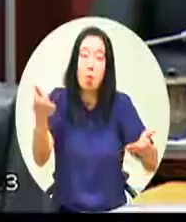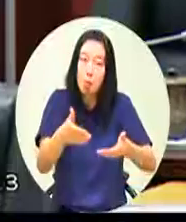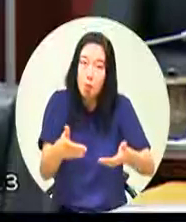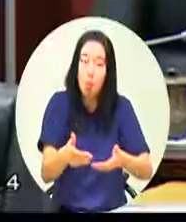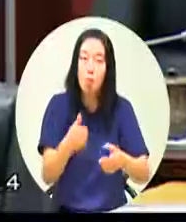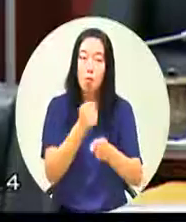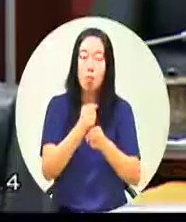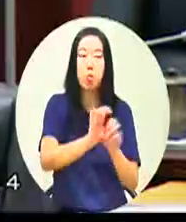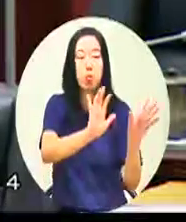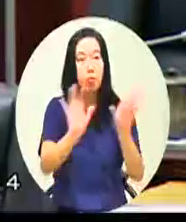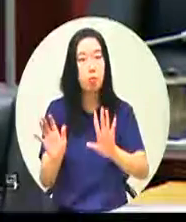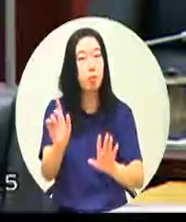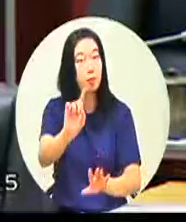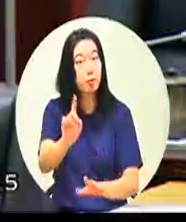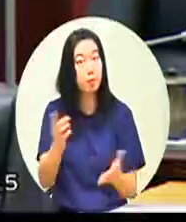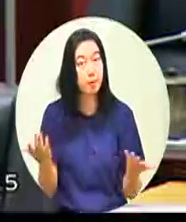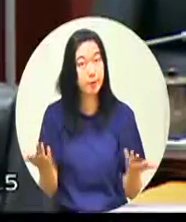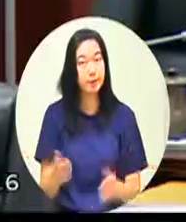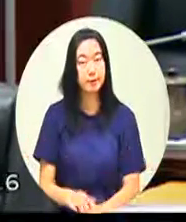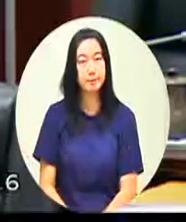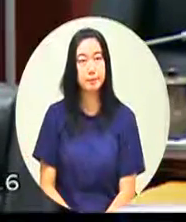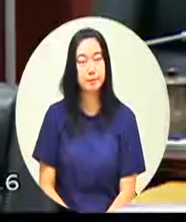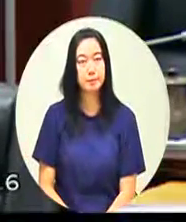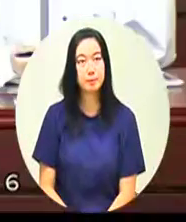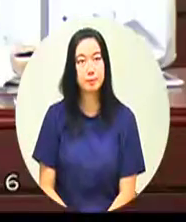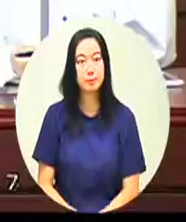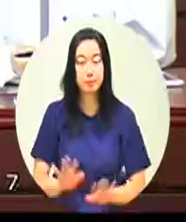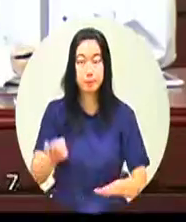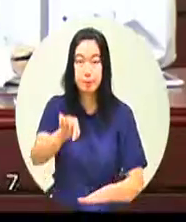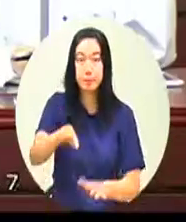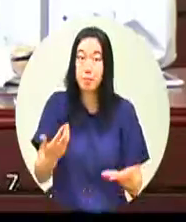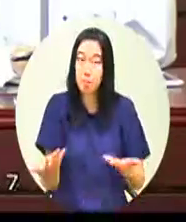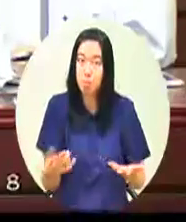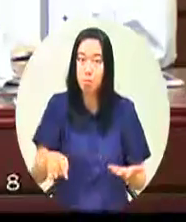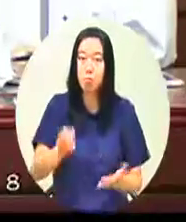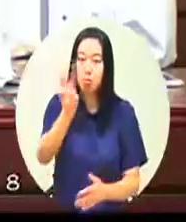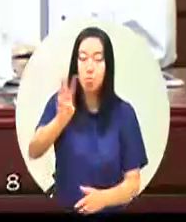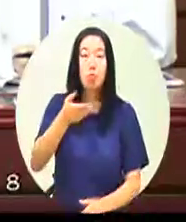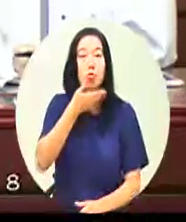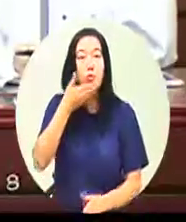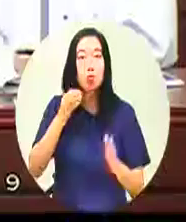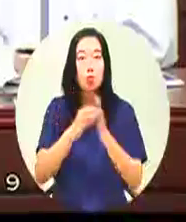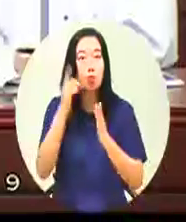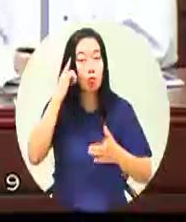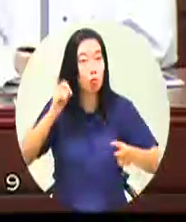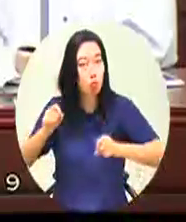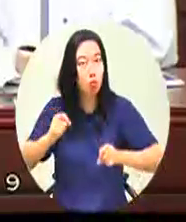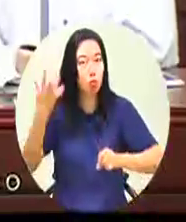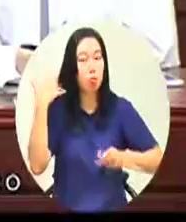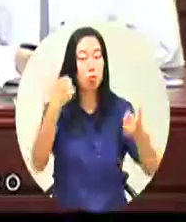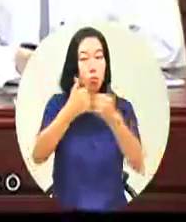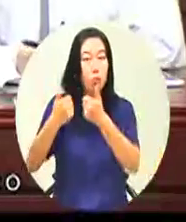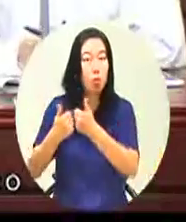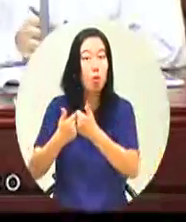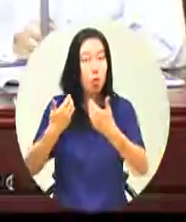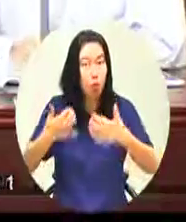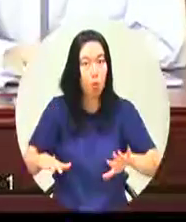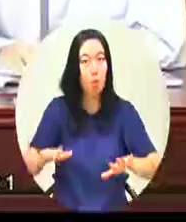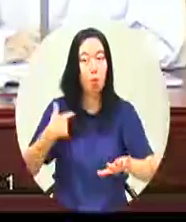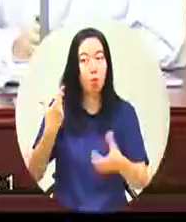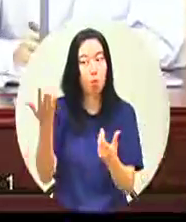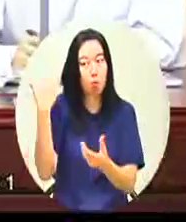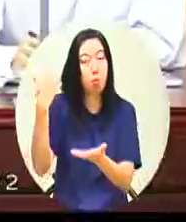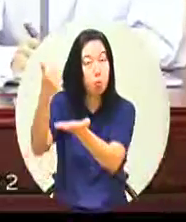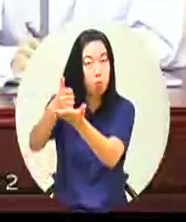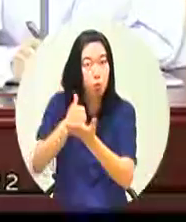度到什么地方啊？ 跟议员报告，因为这个案子我们水利局这边规划上次有开过，有邀议员来开过说